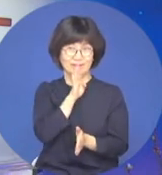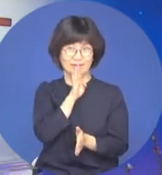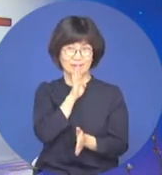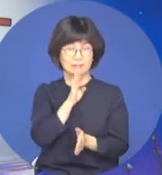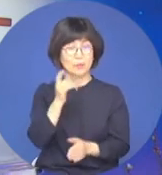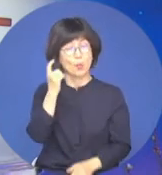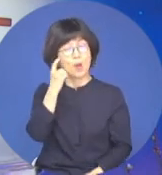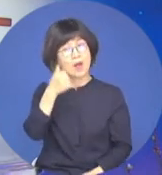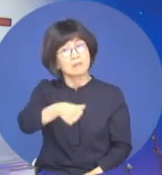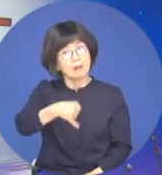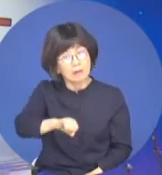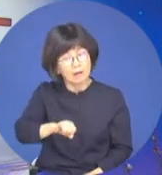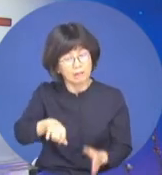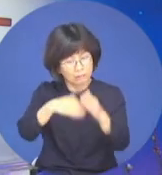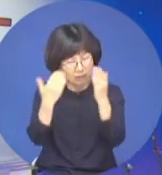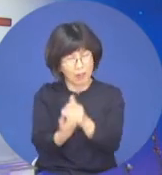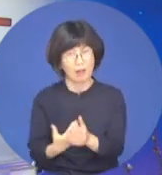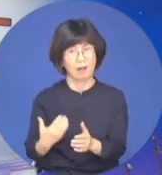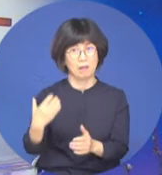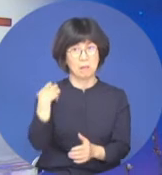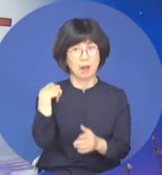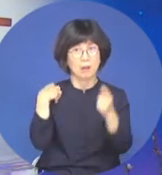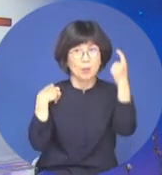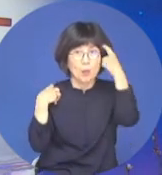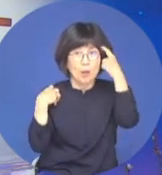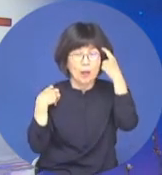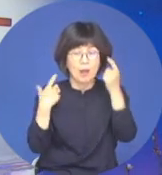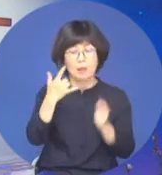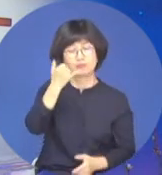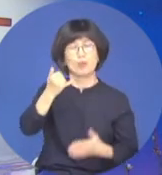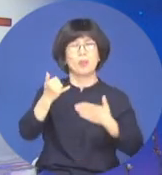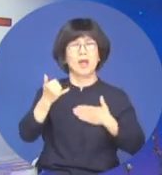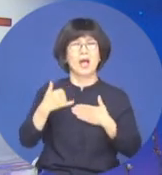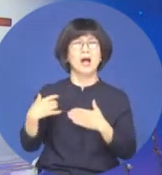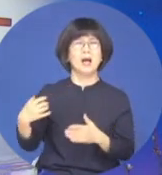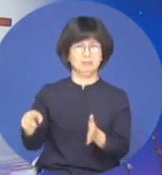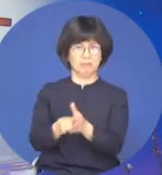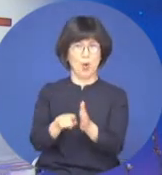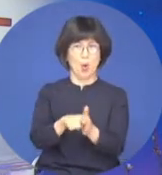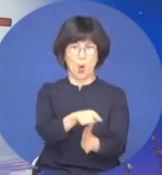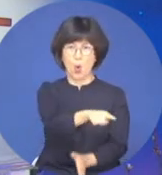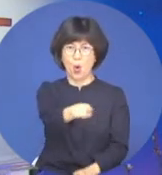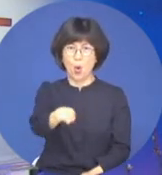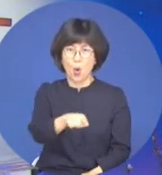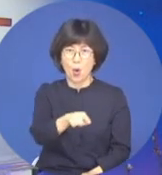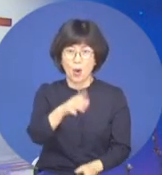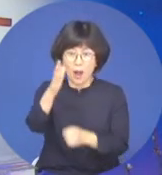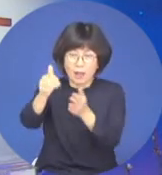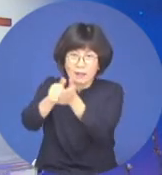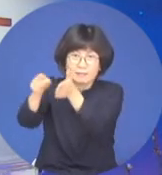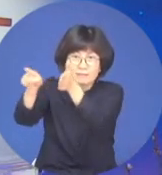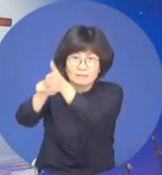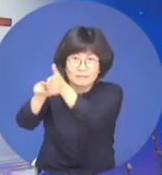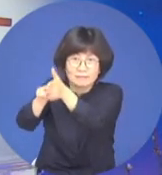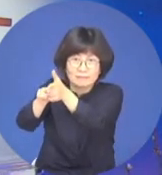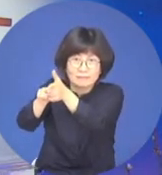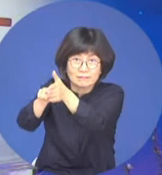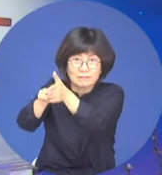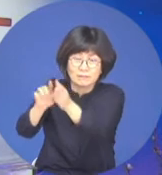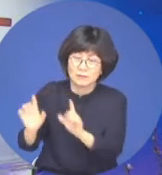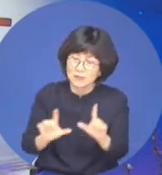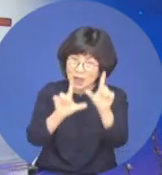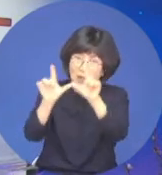자녀가 부모한테 모든 걸 맡깁니까? 부모를 믿기 때문이죠. 여러분 하나님을 믿고 사는 첫 번째 방법은